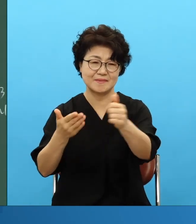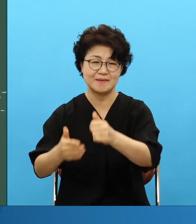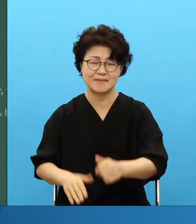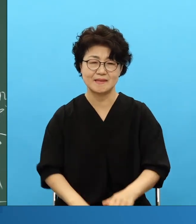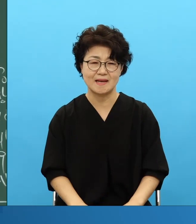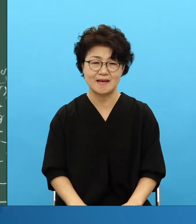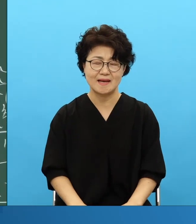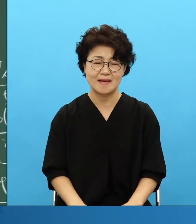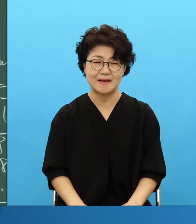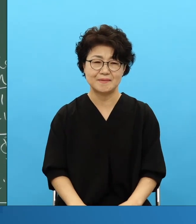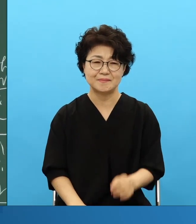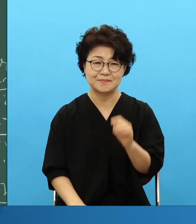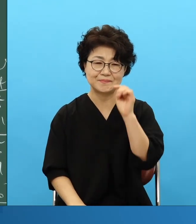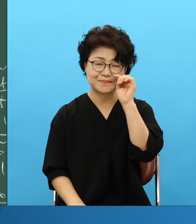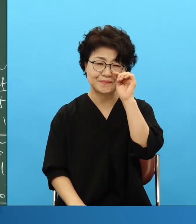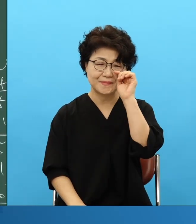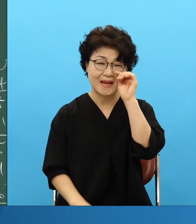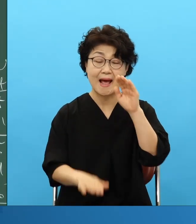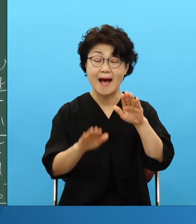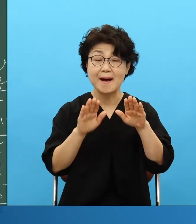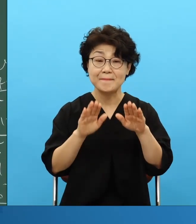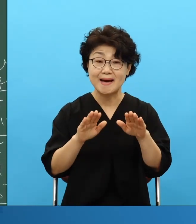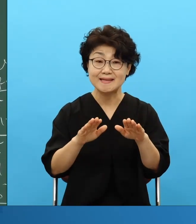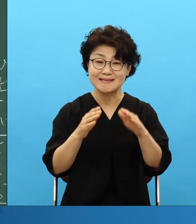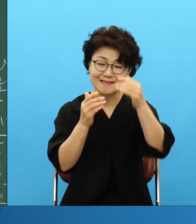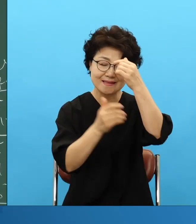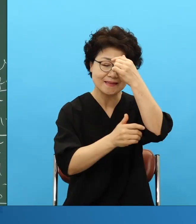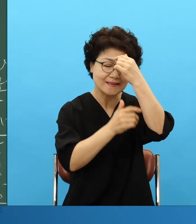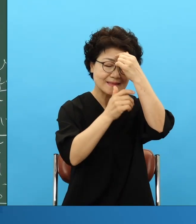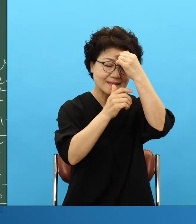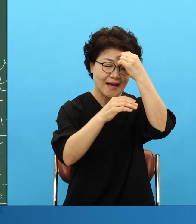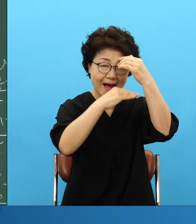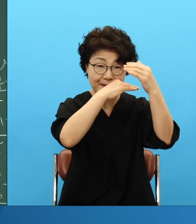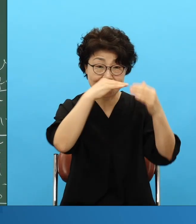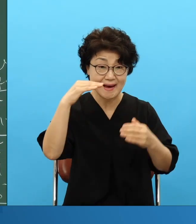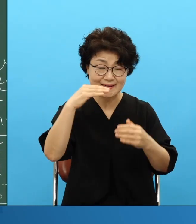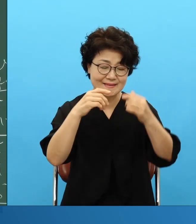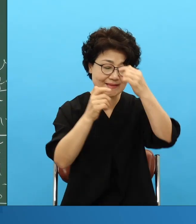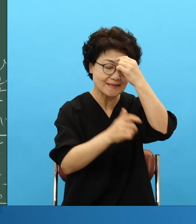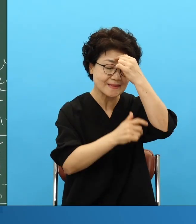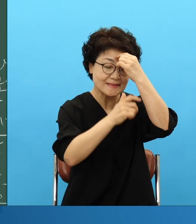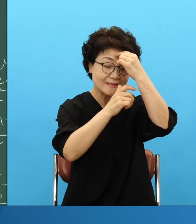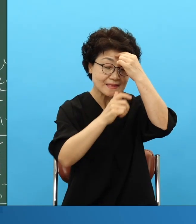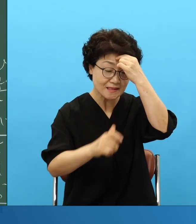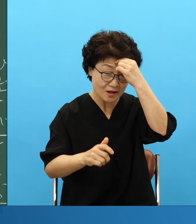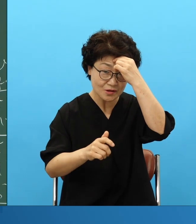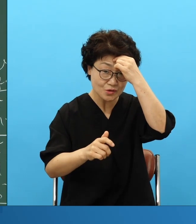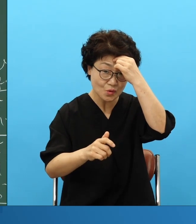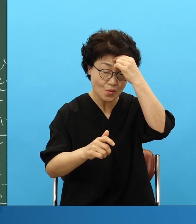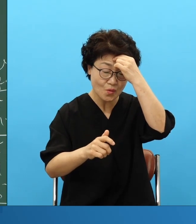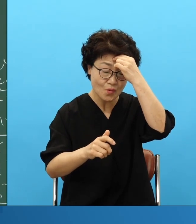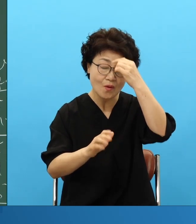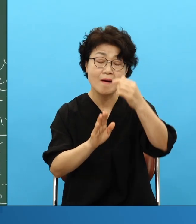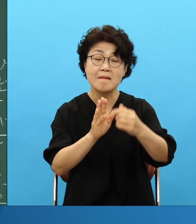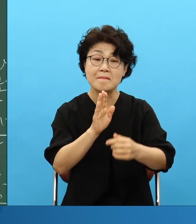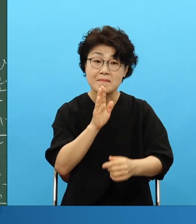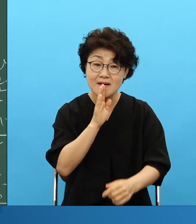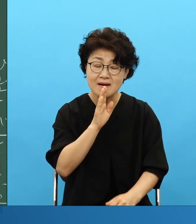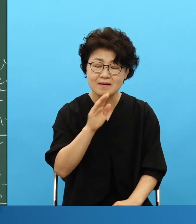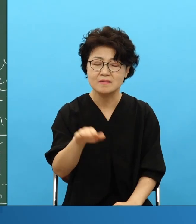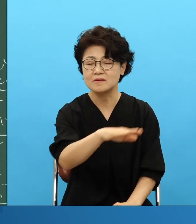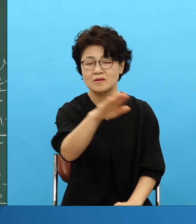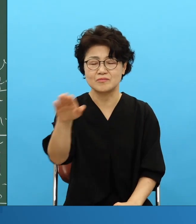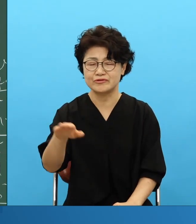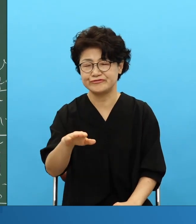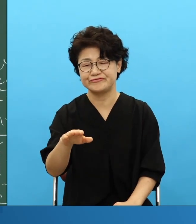신자라면 오늘쯤은요 여러분이 맡은 파트에 대한 사람들 만나야 돼요. And any normal 저는 believer, 그렇게 했어요. you must